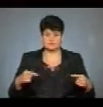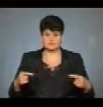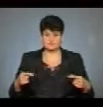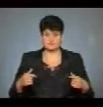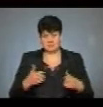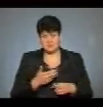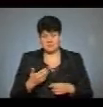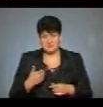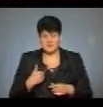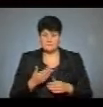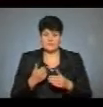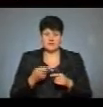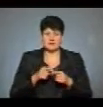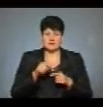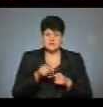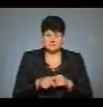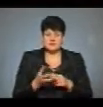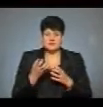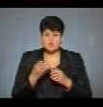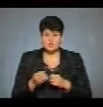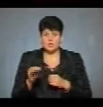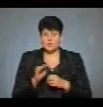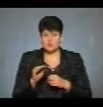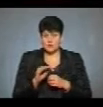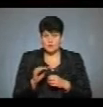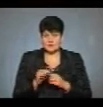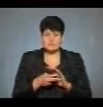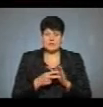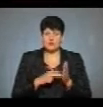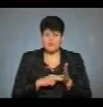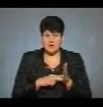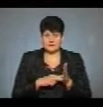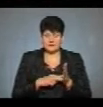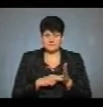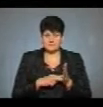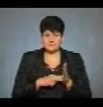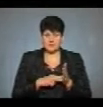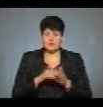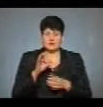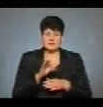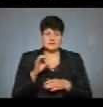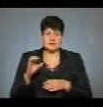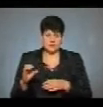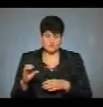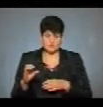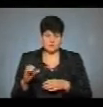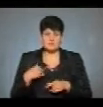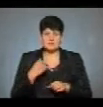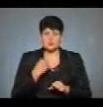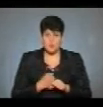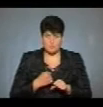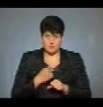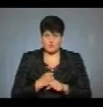І ми перед зимовим містечком ще у жовтні спланували, що з Олександра Сергійовича ми